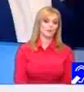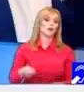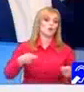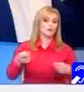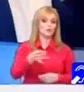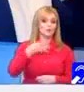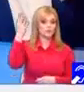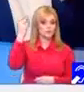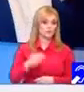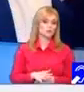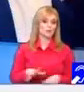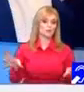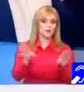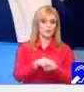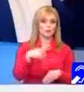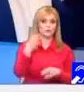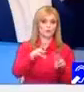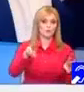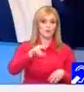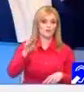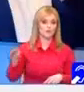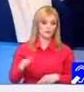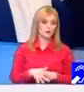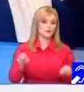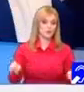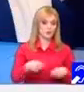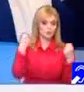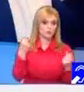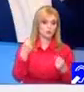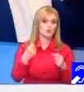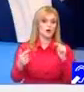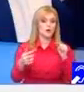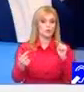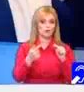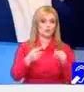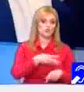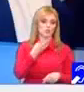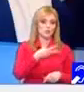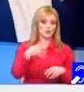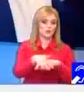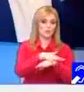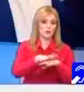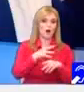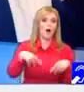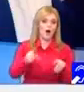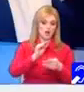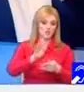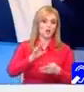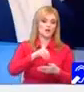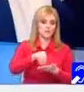Guvernul Republicii Moldova, în frunte cu Pavel Filip, a comis un act contrar voinței poporului. Asta a scris pe pagina sa de